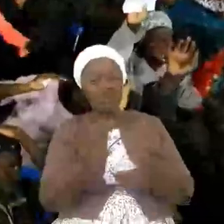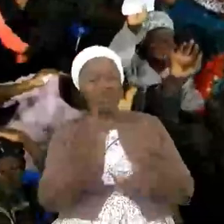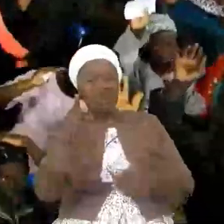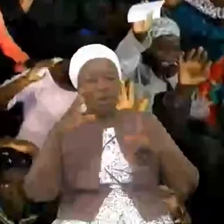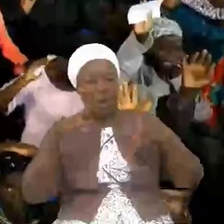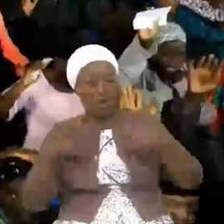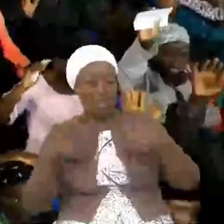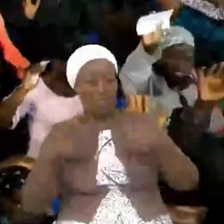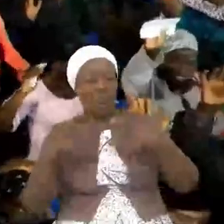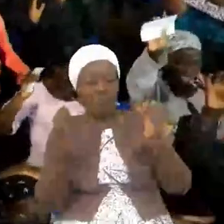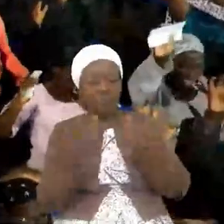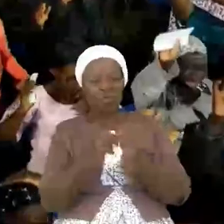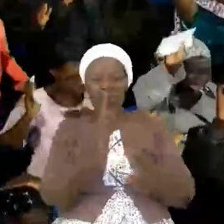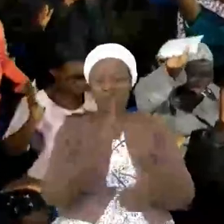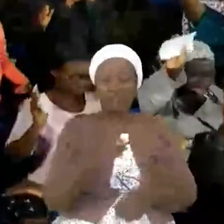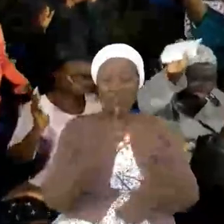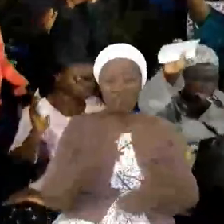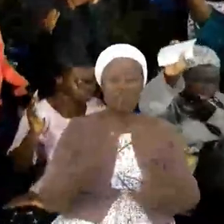assurance.